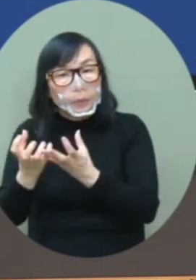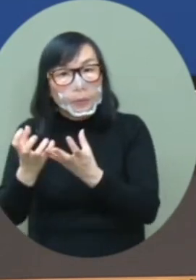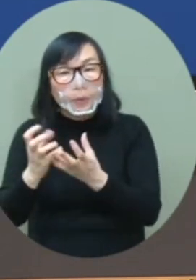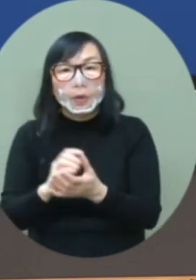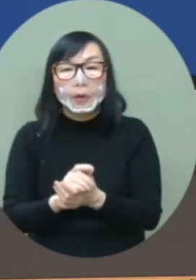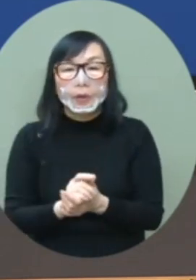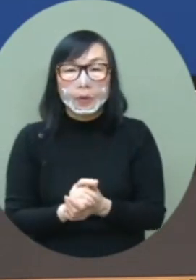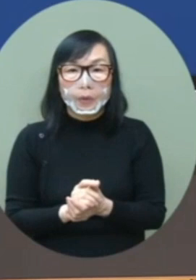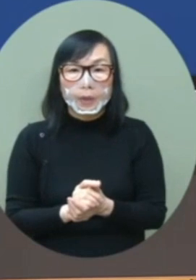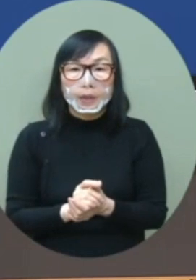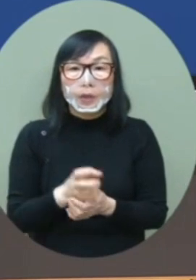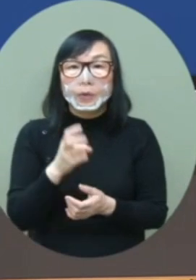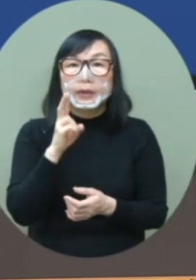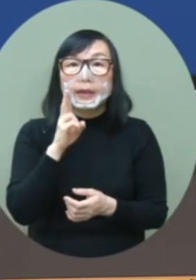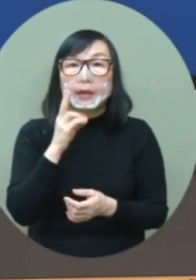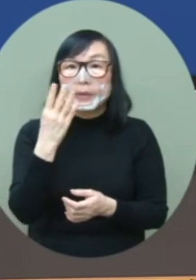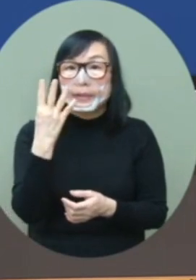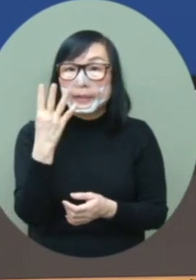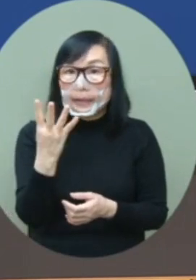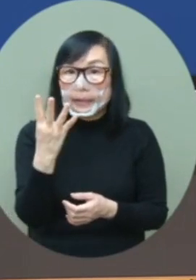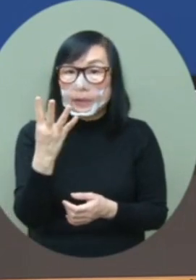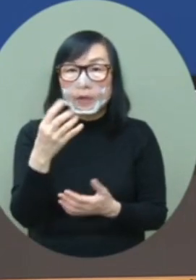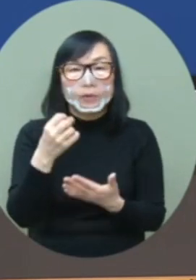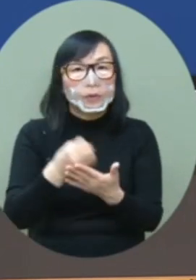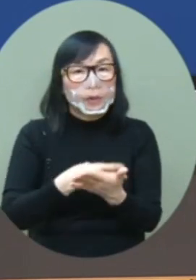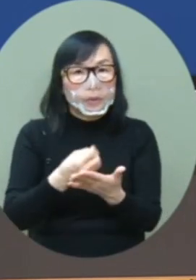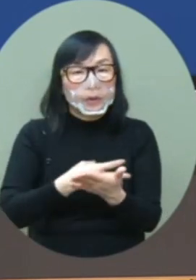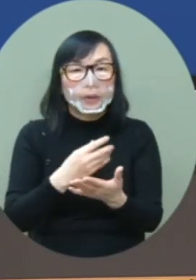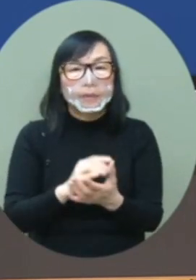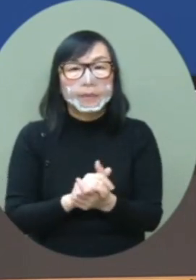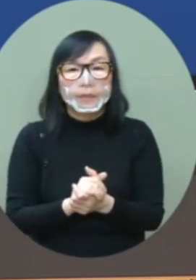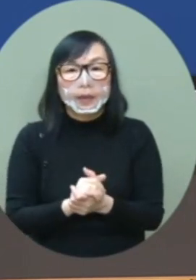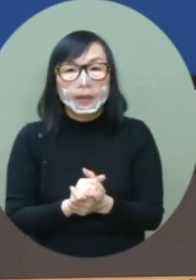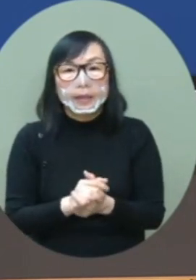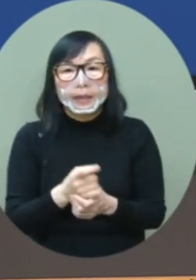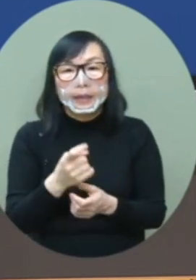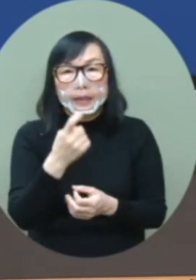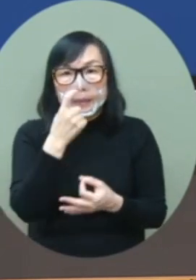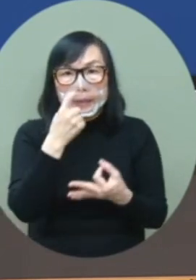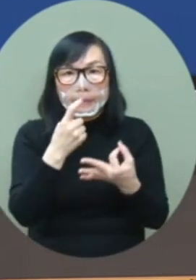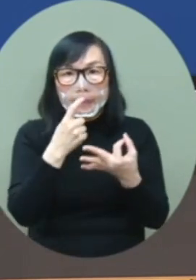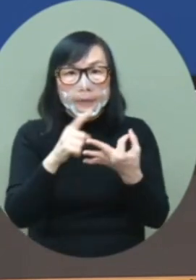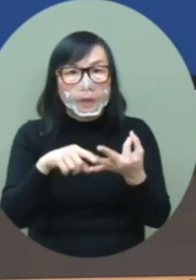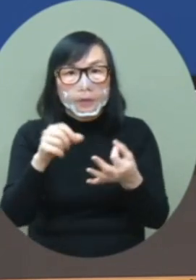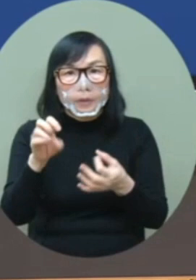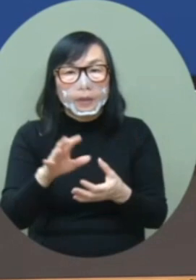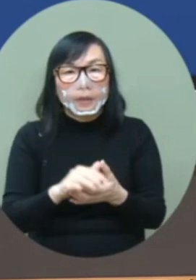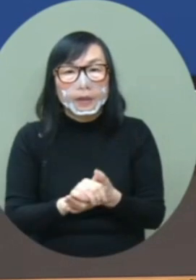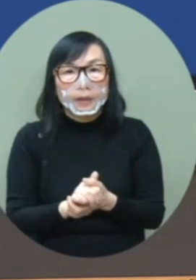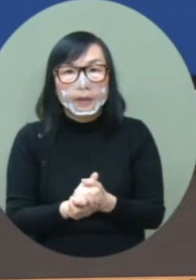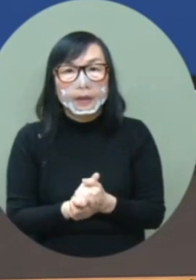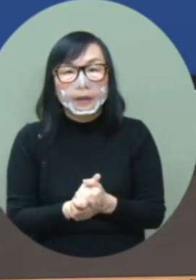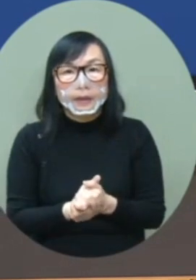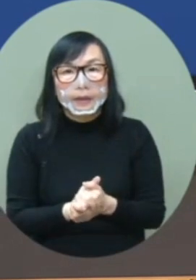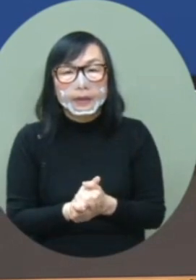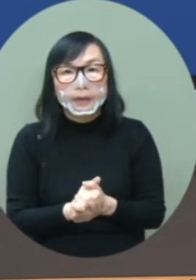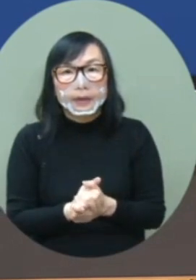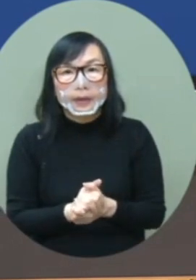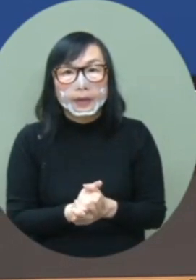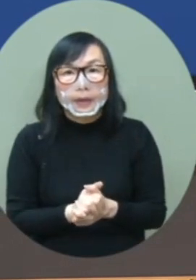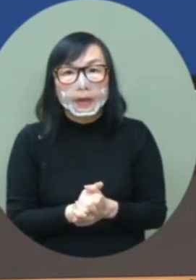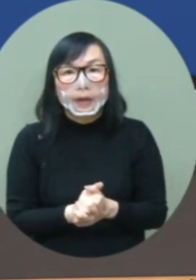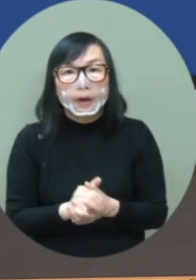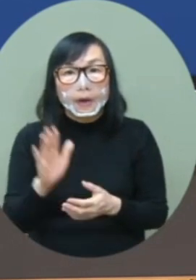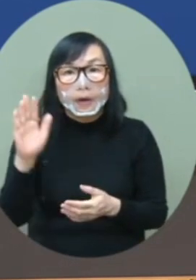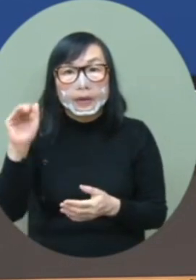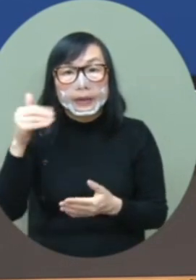話，如果有4種嘅措施，即係佢哋英文叫 interventions， 有4個嘅措施咧，都是